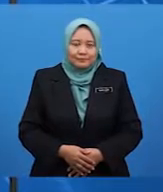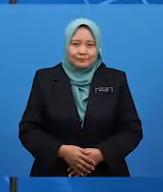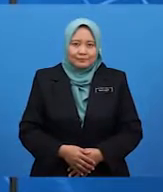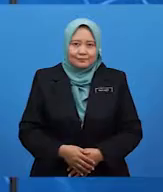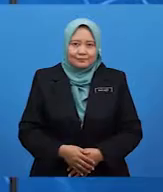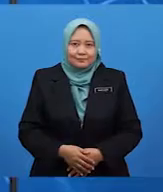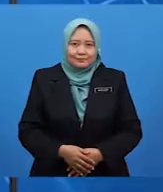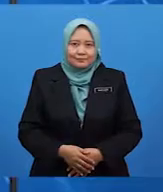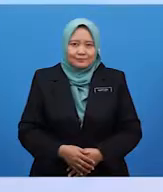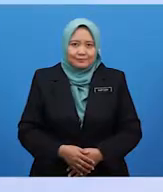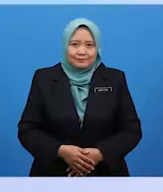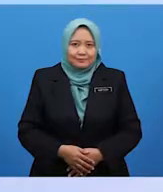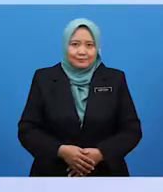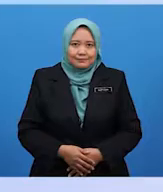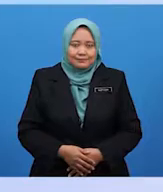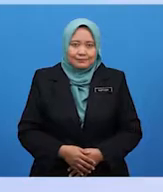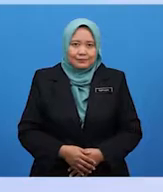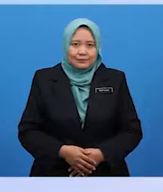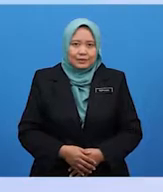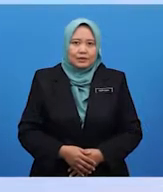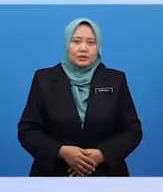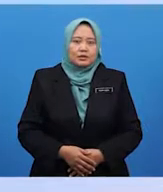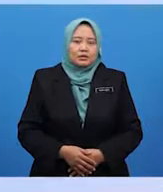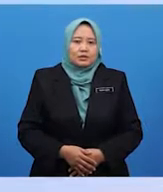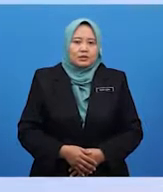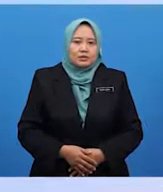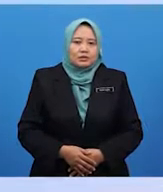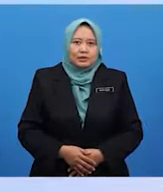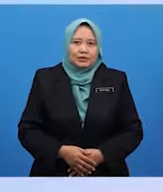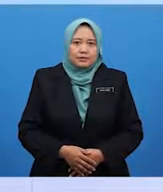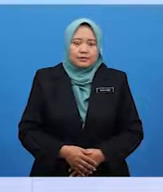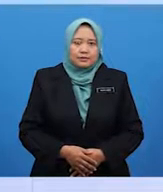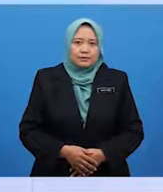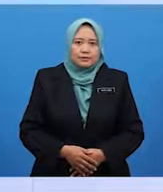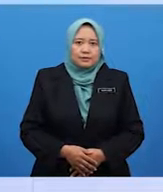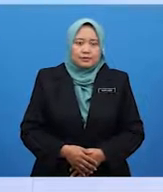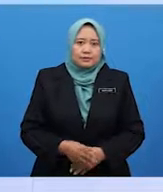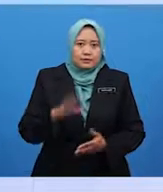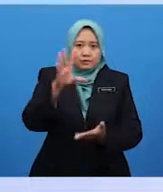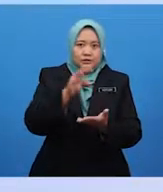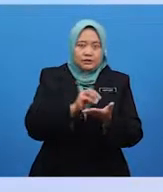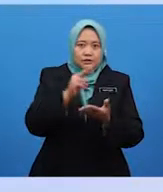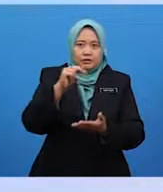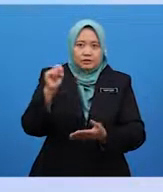macam mana ni? Sayalah. Okey. Cetakan benam ataupun intaglio memerlukan plat